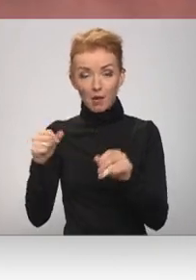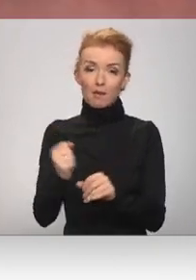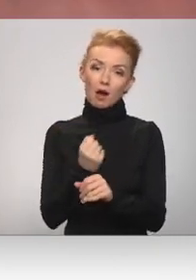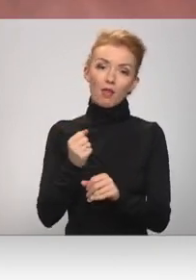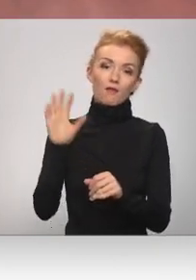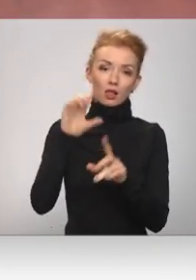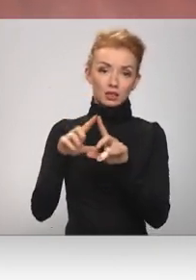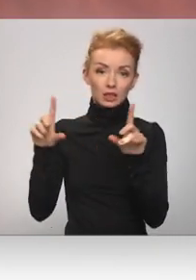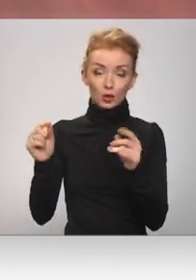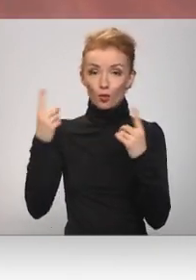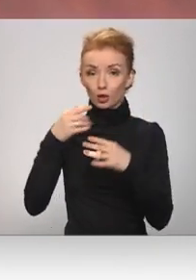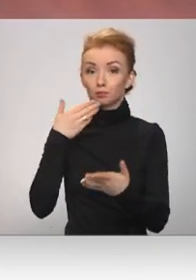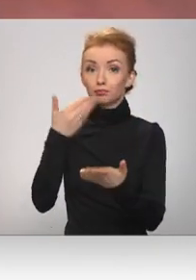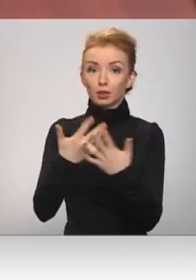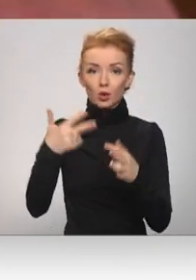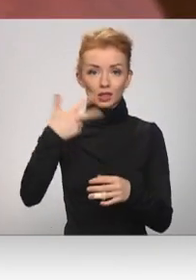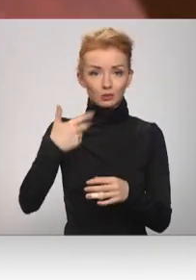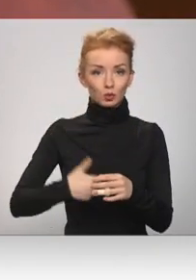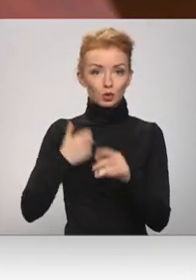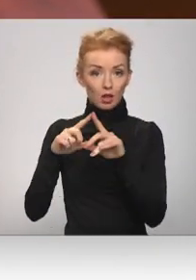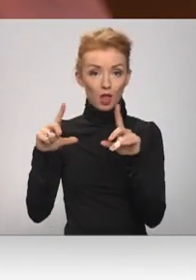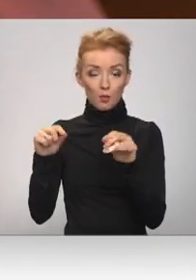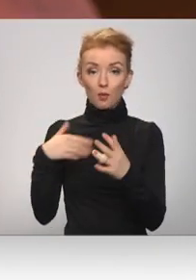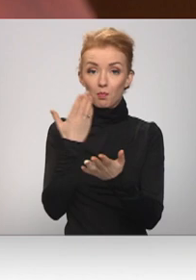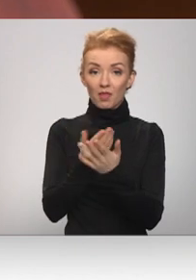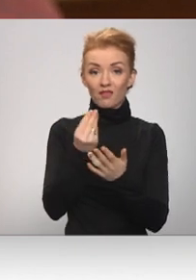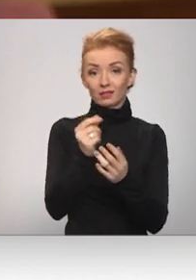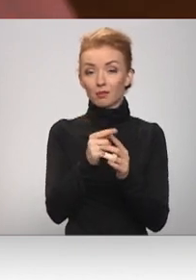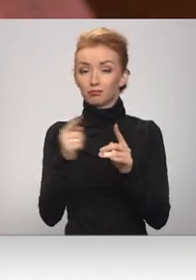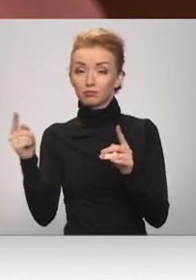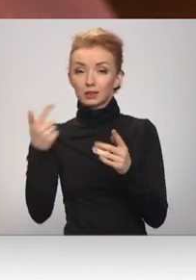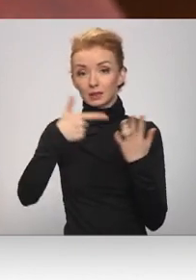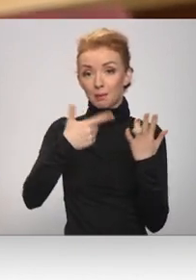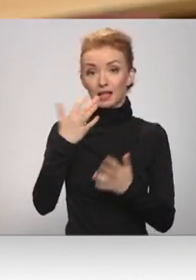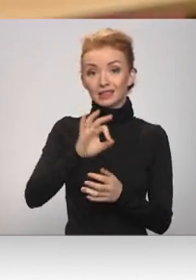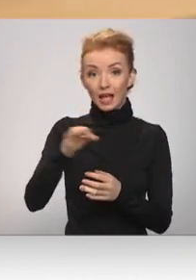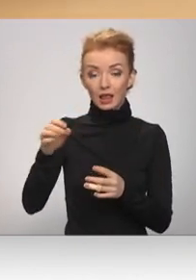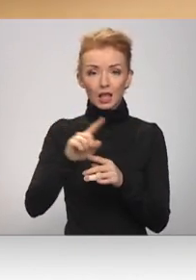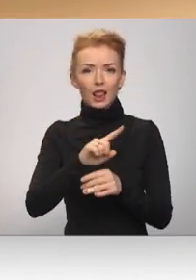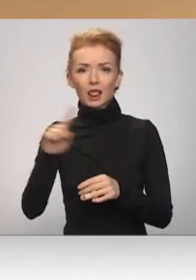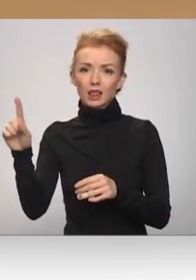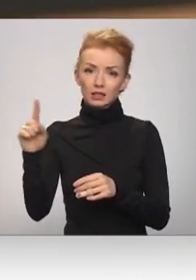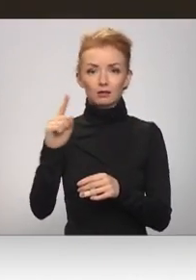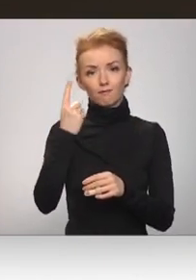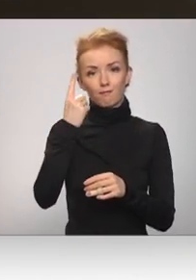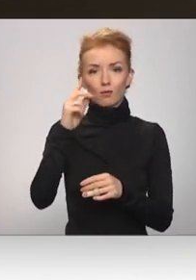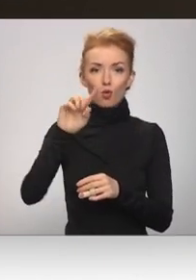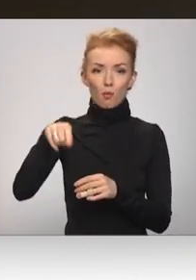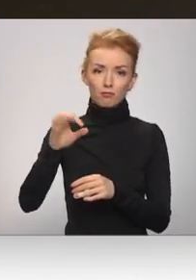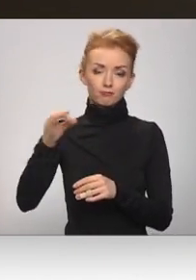iepirkumā pieteikušies 30 uzņēmumi. Piedāvātās cenas svārstās no 75 centiem līdz dažiem eiro par vienu